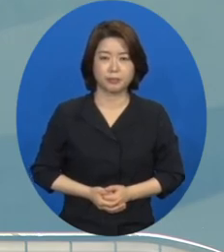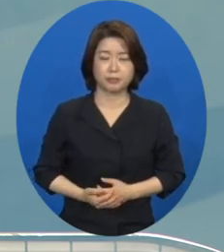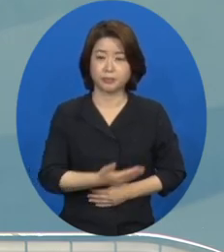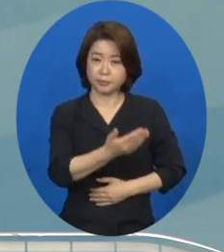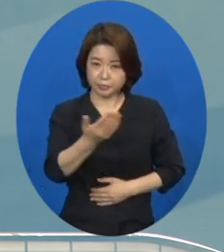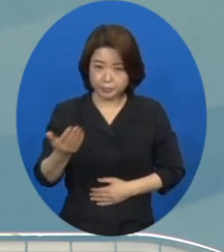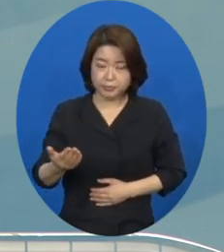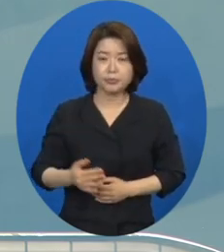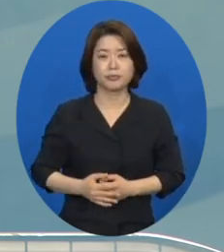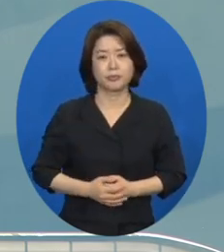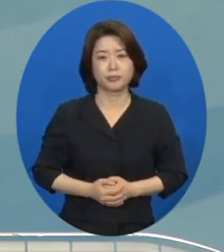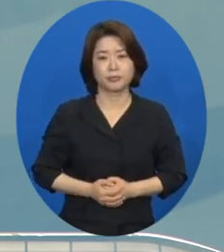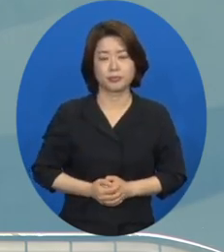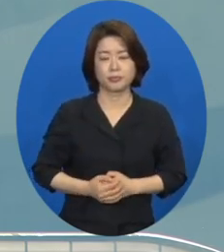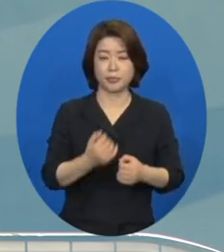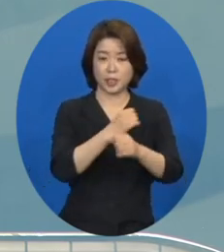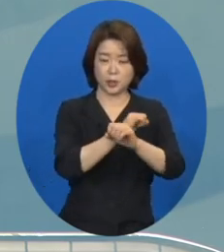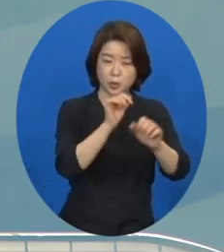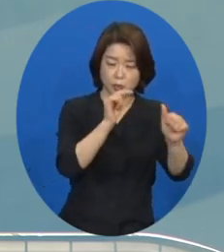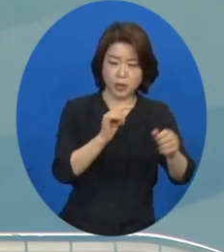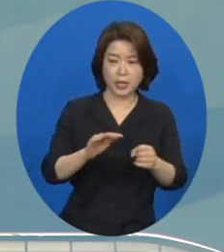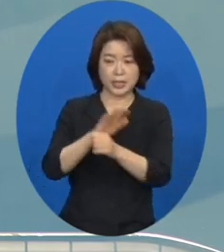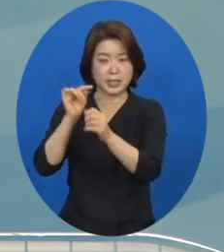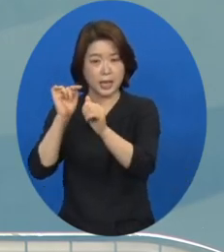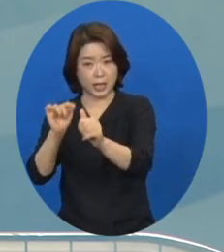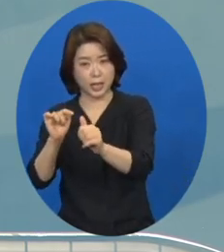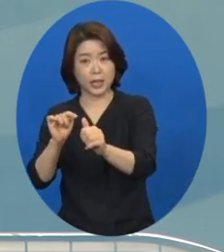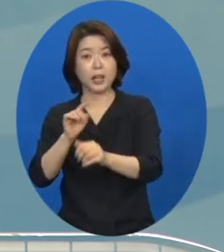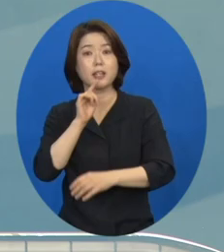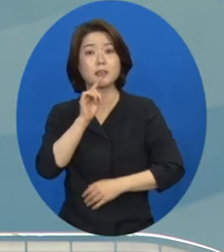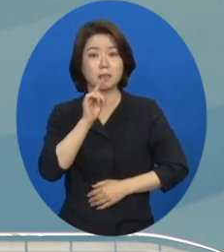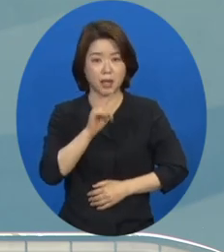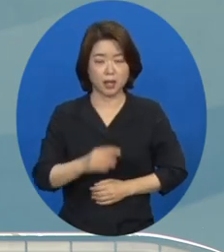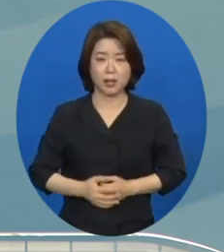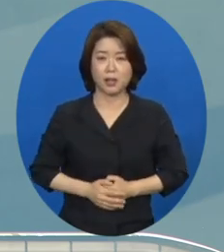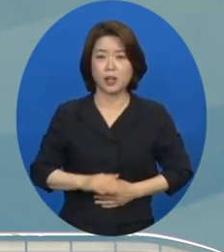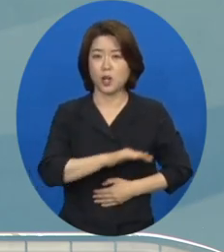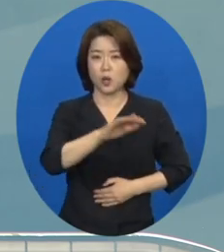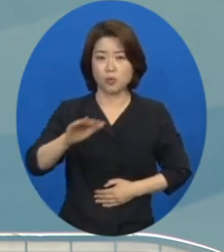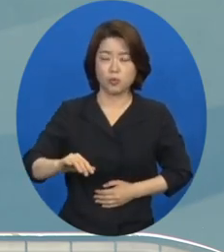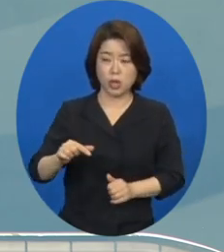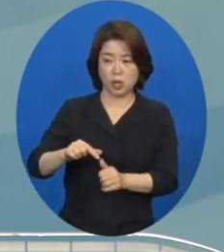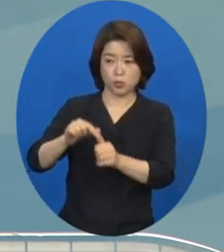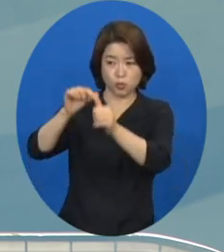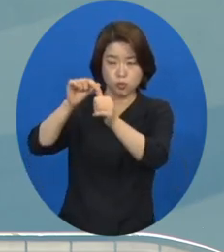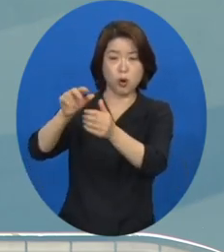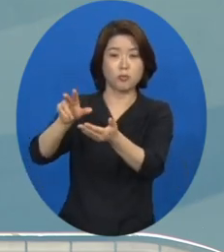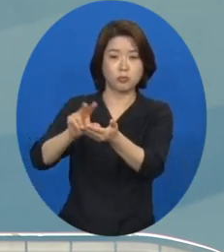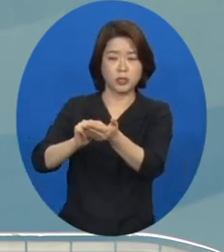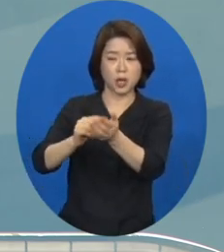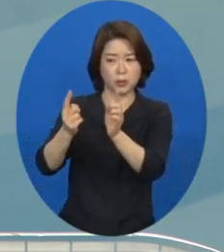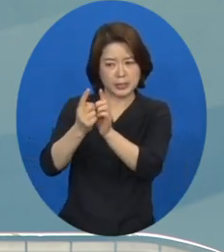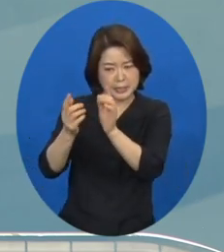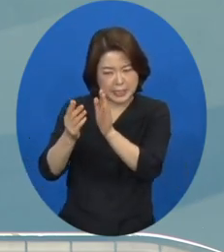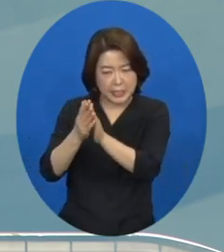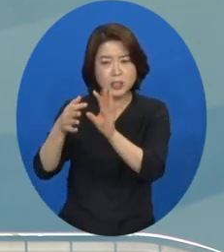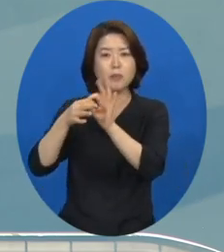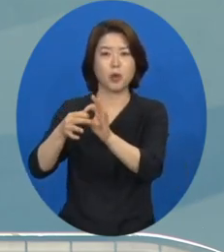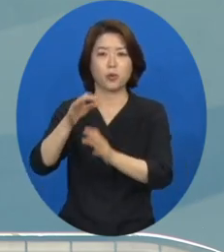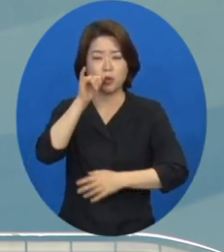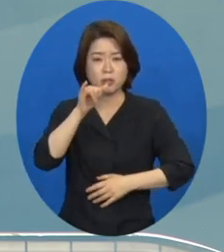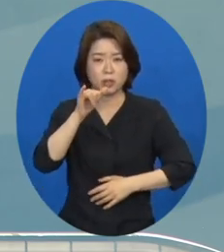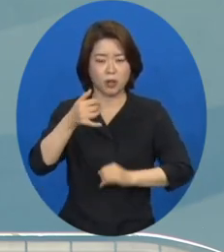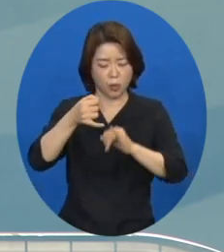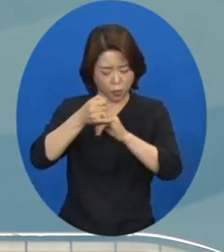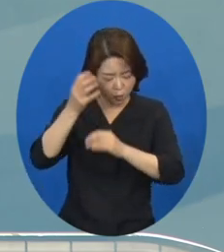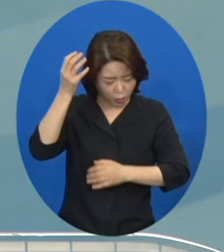여러분, 용서하라, 사랑하라는 것은 우리의 구원 문제와 직결되는 거라는 걸 잊으면